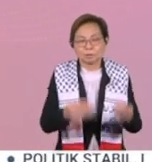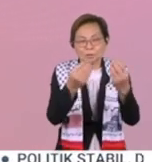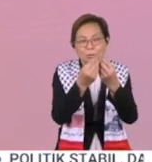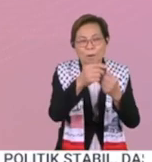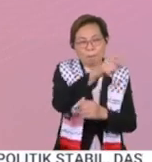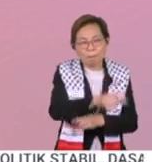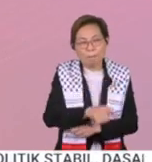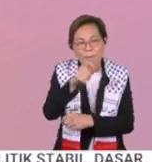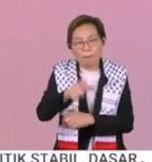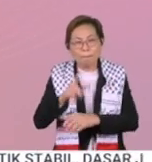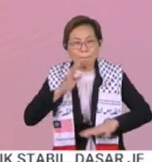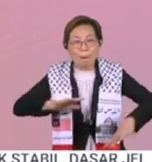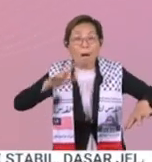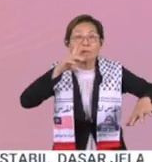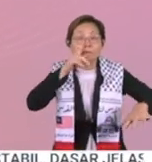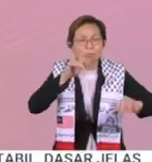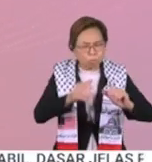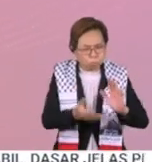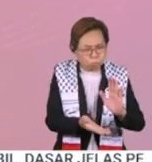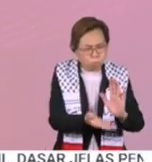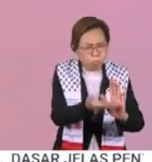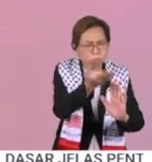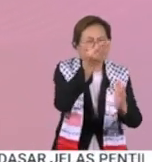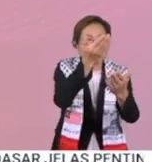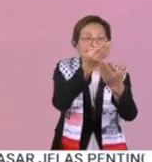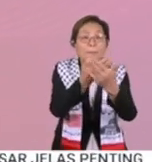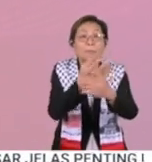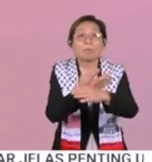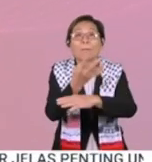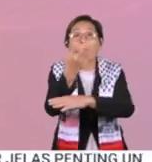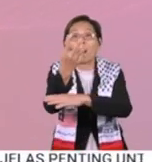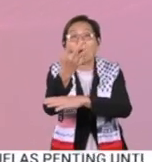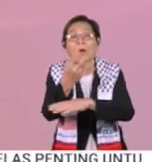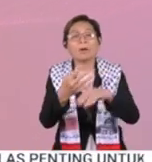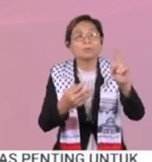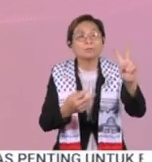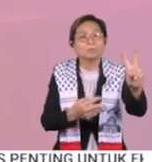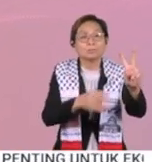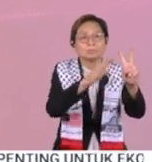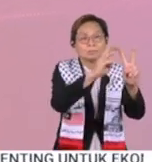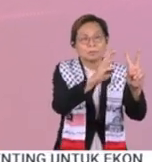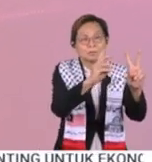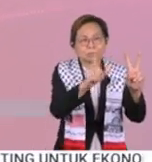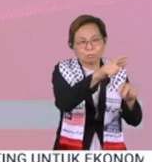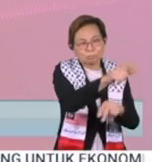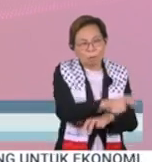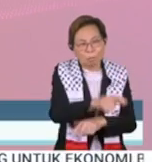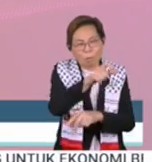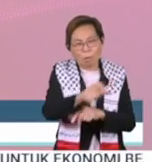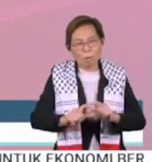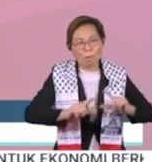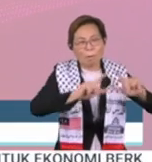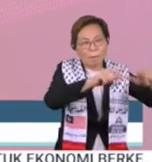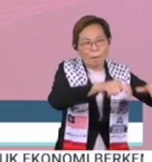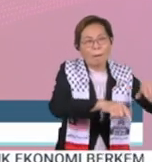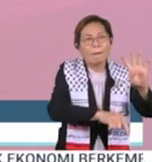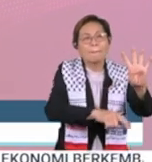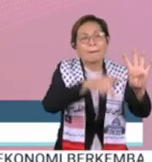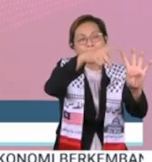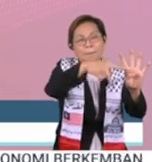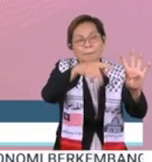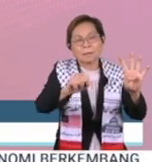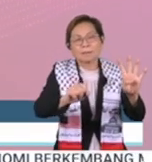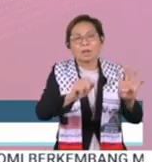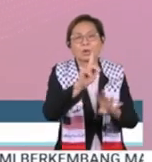Jumlah penduduk terjejas banjir di Kedah terus meningkat sehingga pukul 4 petang tadi, seramai 261 penduduk ditempatkan di 4